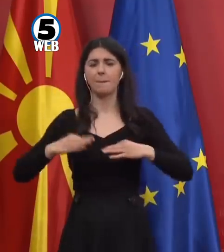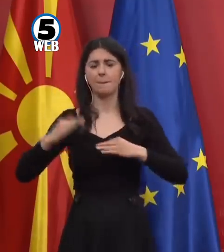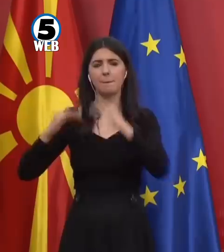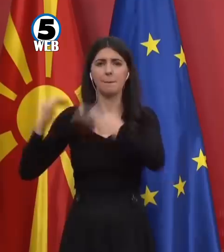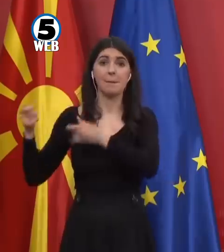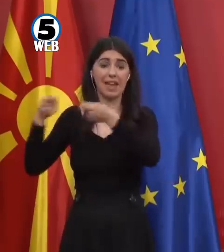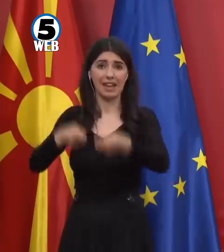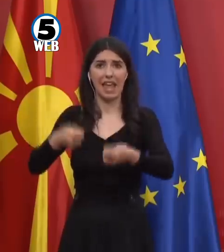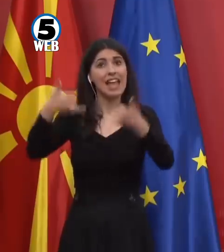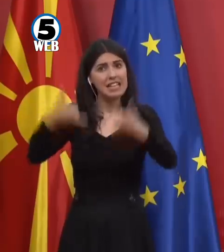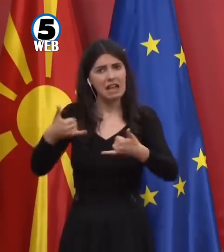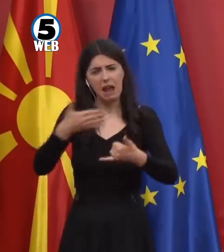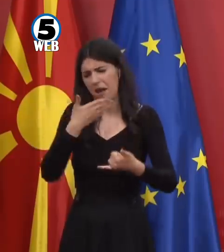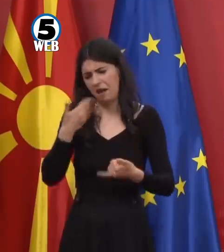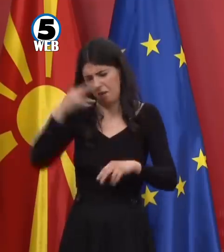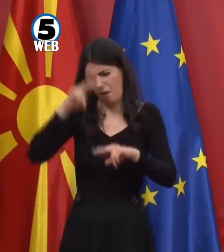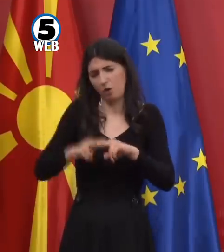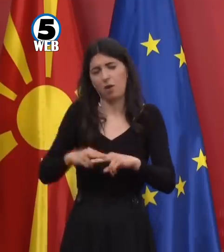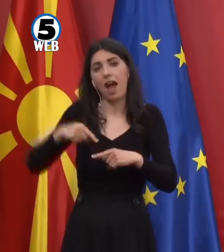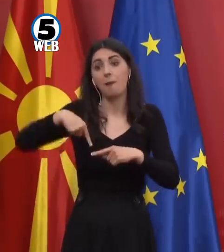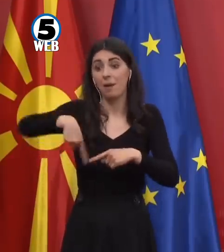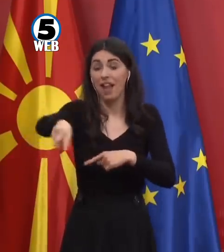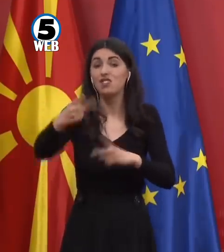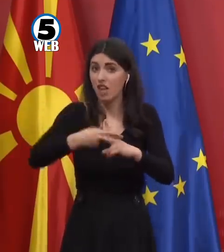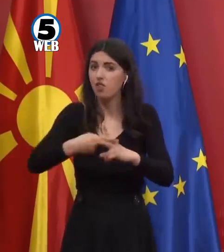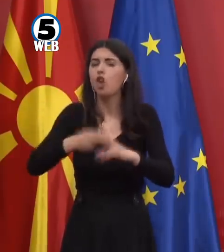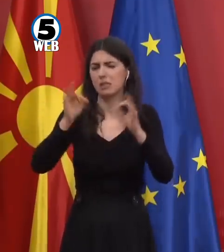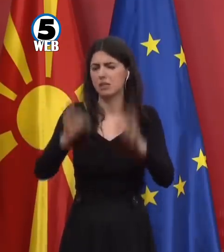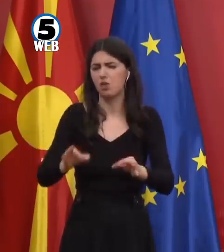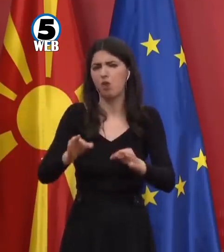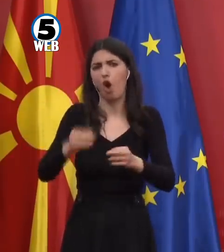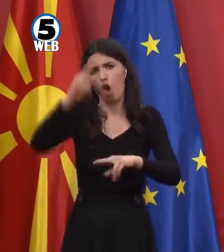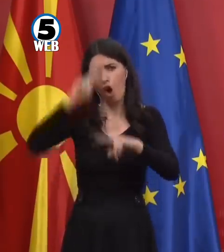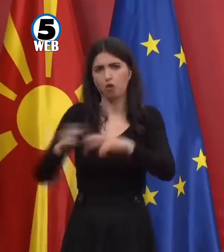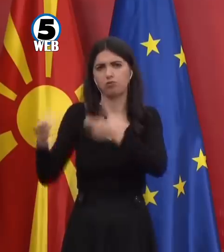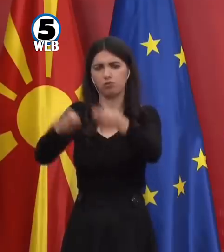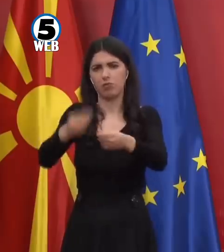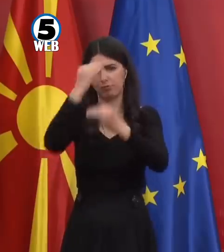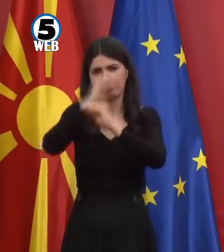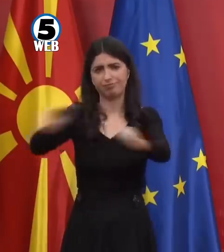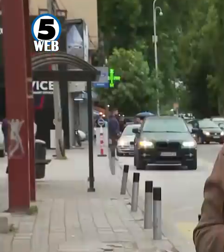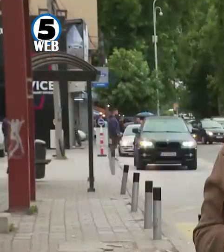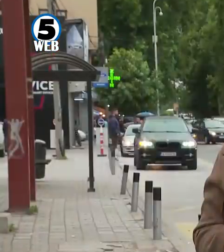да сега за сега нема таква одлука, но до четврток сигурно ќе се донесе.